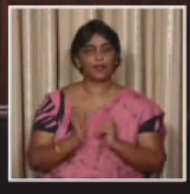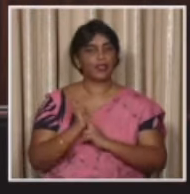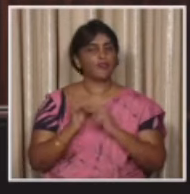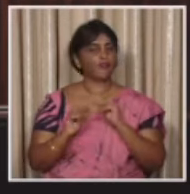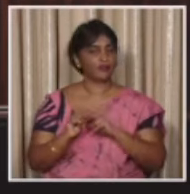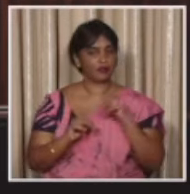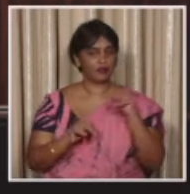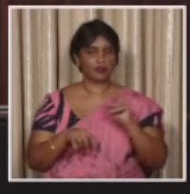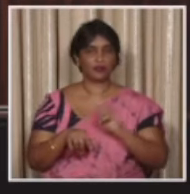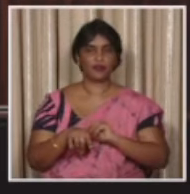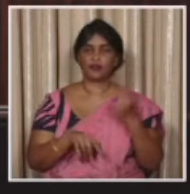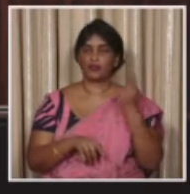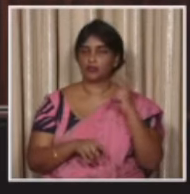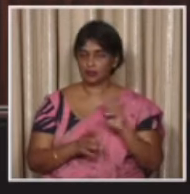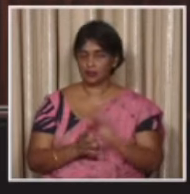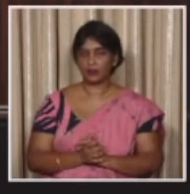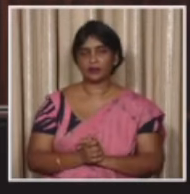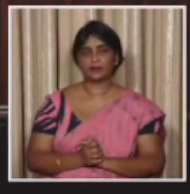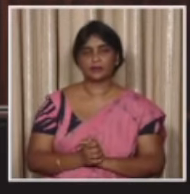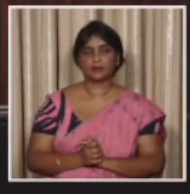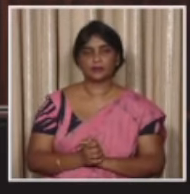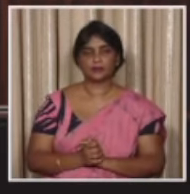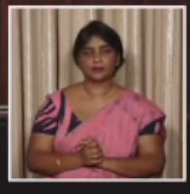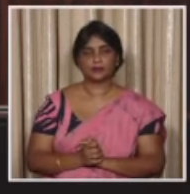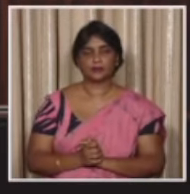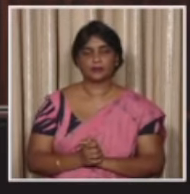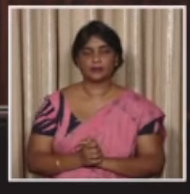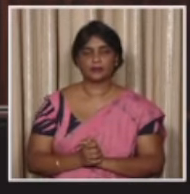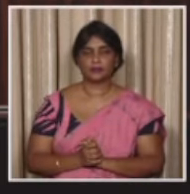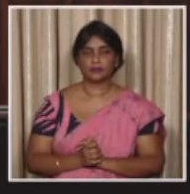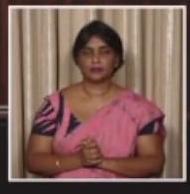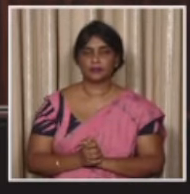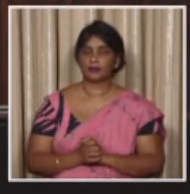පෙනාඩෙමෙත්තම ඔබතුමාට මිනිත්තු 12ක් කාලයක් තියෙනවා. නියෝජ්‍ය කතානායකතුමනි